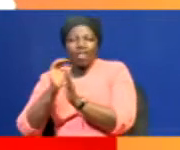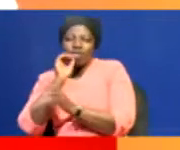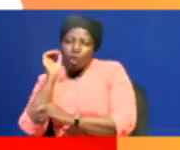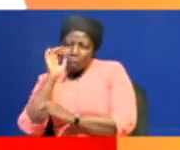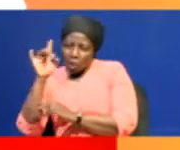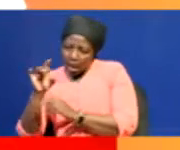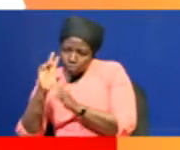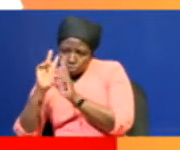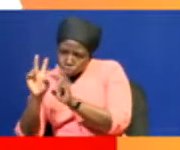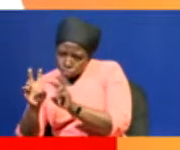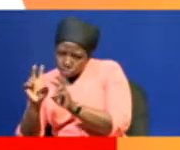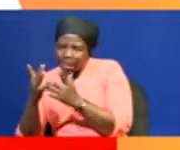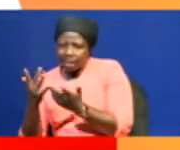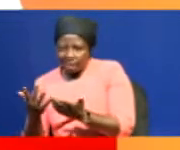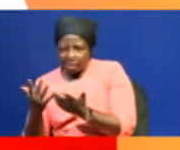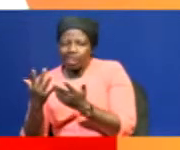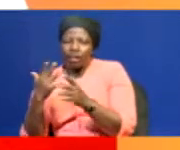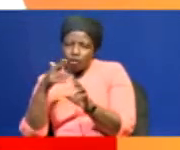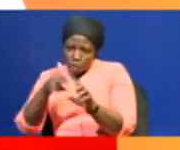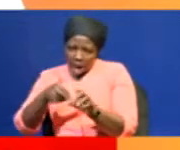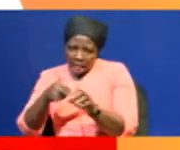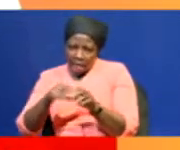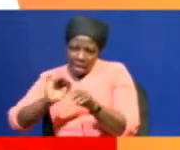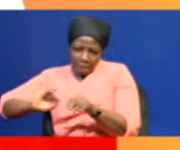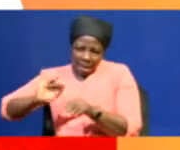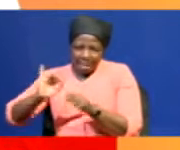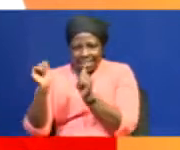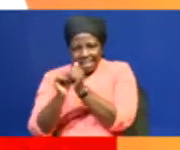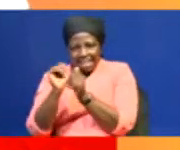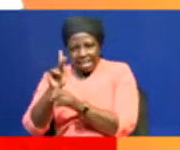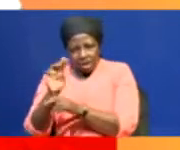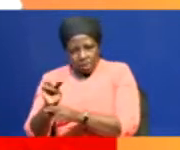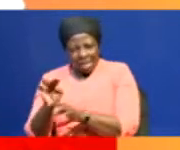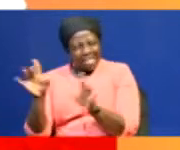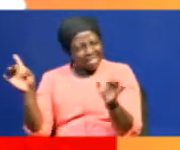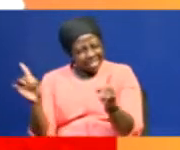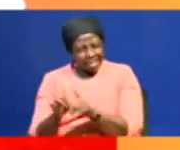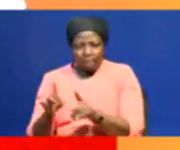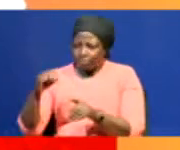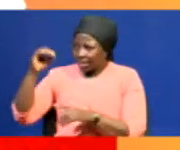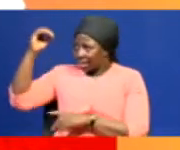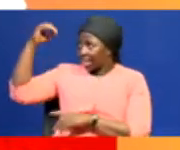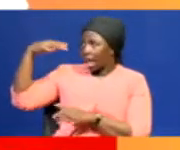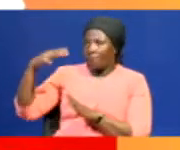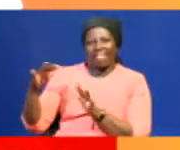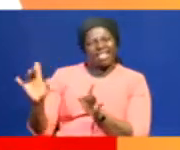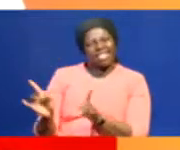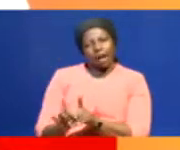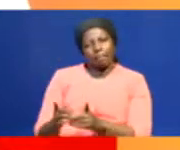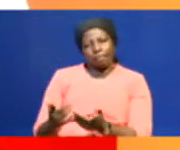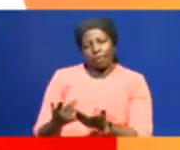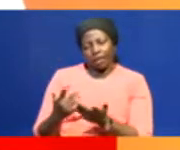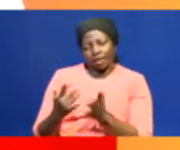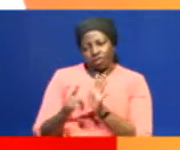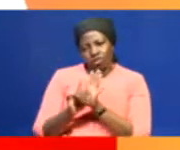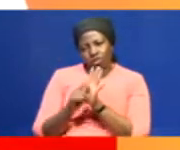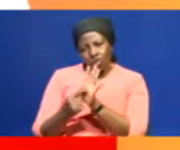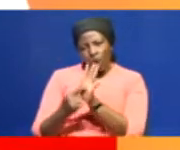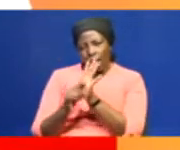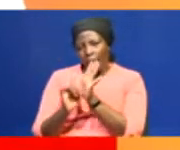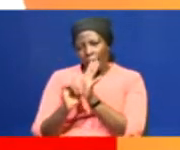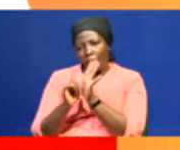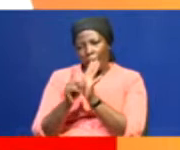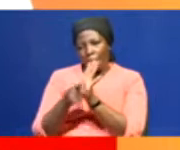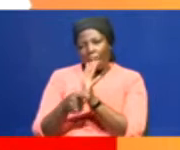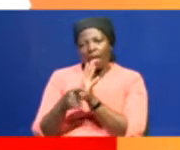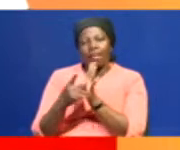imebakisha kilomita 10. Hata pikipiki ya stima ni hivyo. Hata ile ya kitambo pia ni hivyo inakuonyesha hii tuko na mafuta ya kilomita 5, kilomita 10.